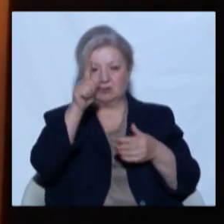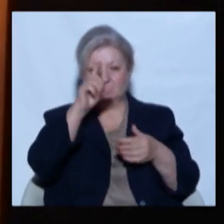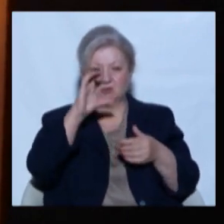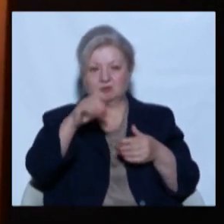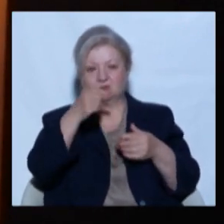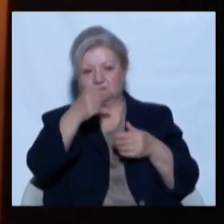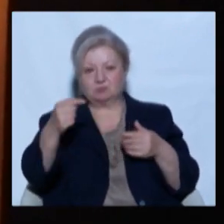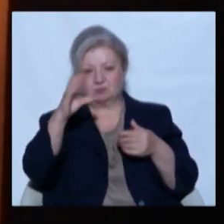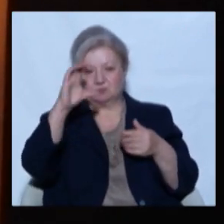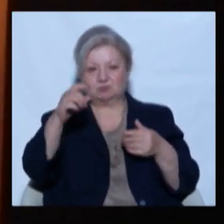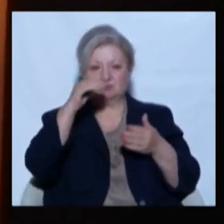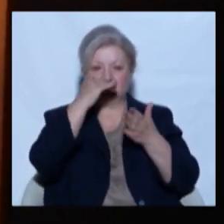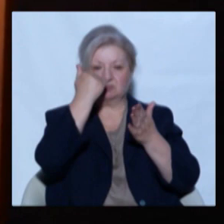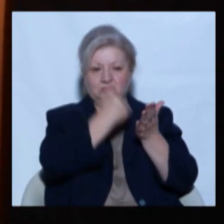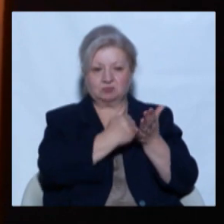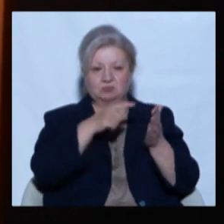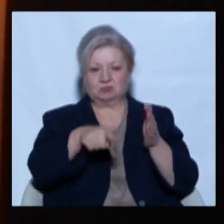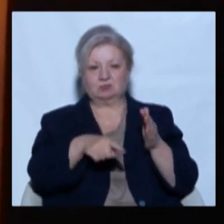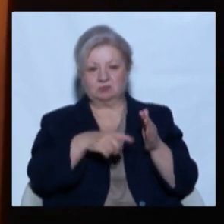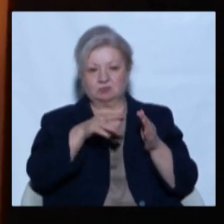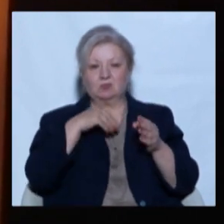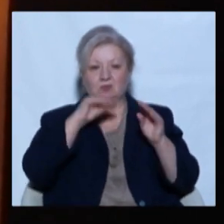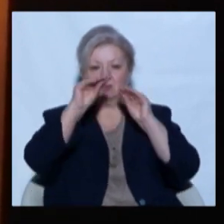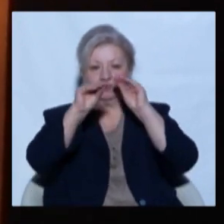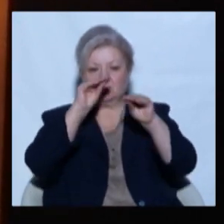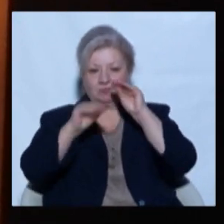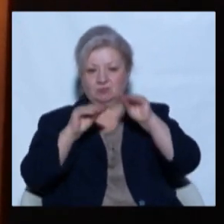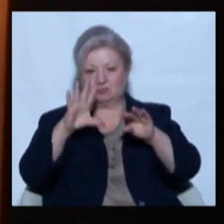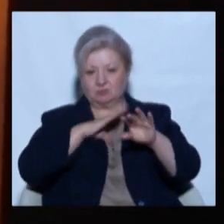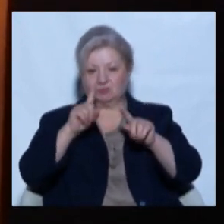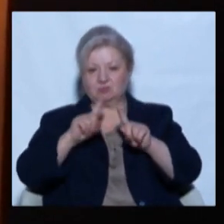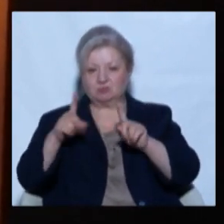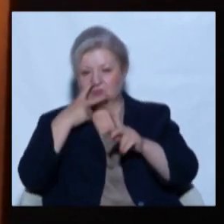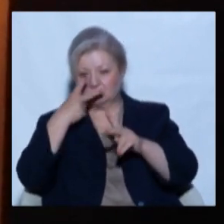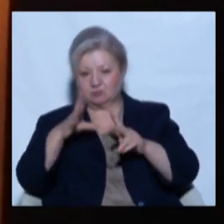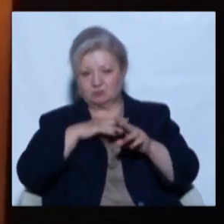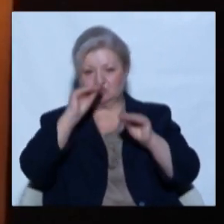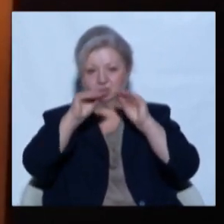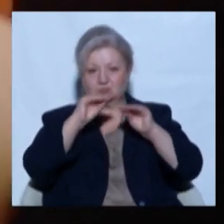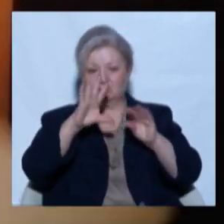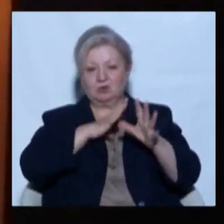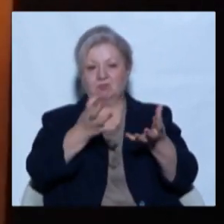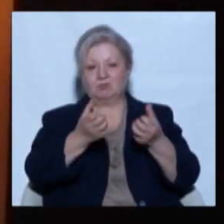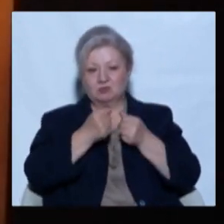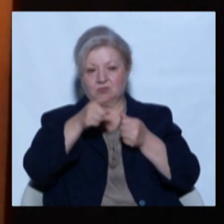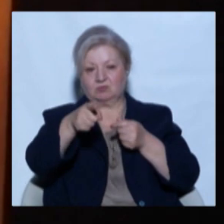- S1 შეფარდებული T კვადრატთან. მოცემულ ფორმულაში ჩავსვით ჩვენს მიერ მიღებული შედეგები და მივიღეთ შემდეგი: